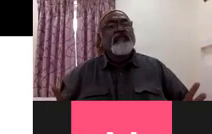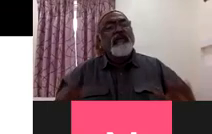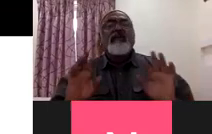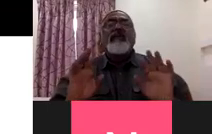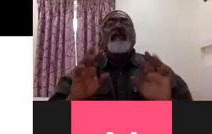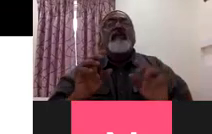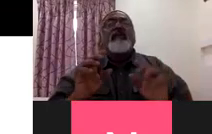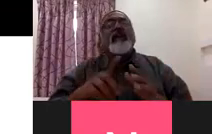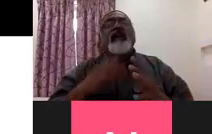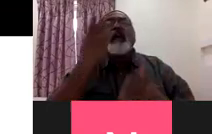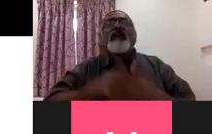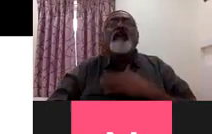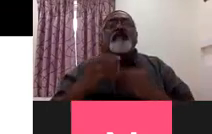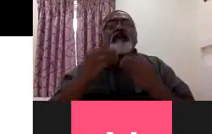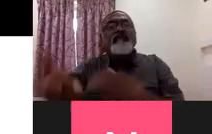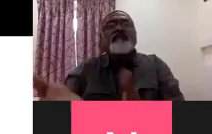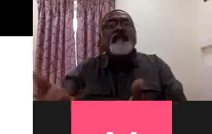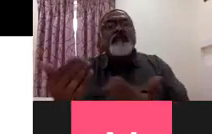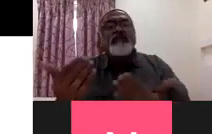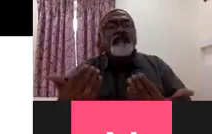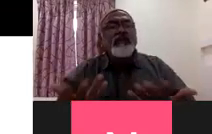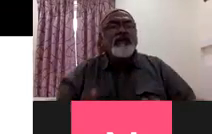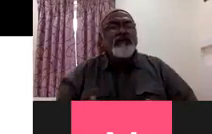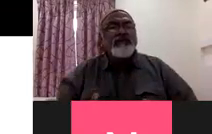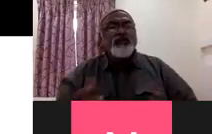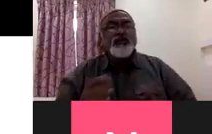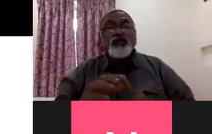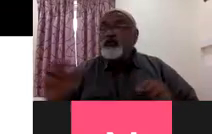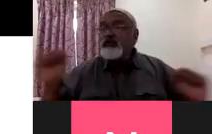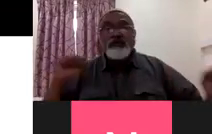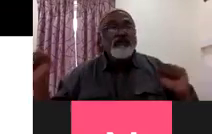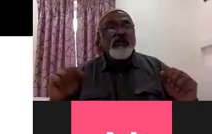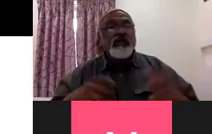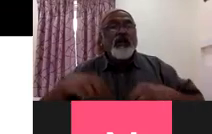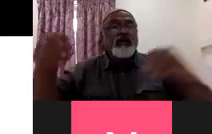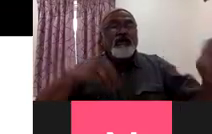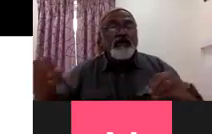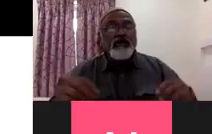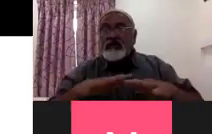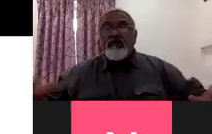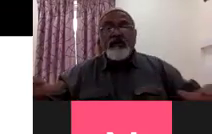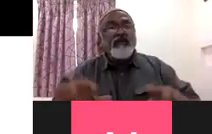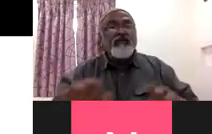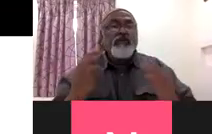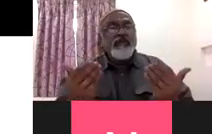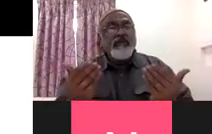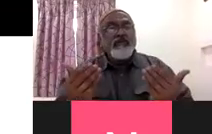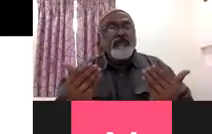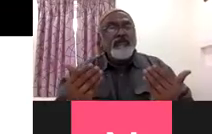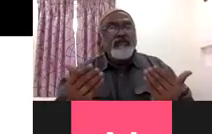पर्सन जो मतलब फिजिकल मोबिलिटी नहीं कर सकता है बट डेस्क वर्क कर सकता है.